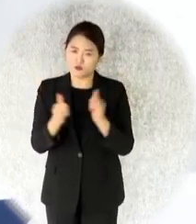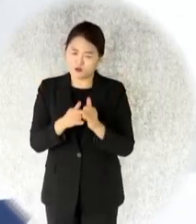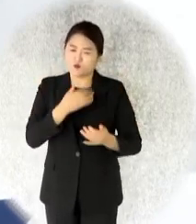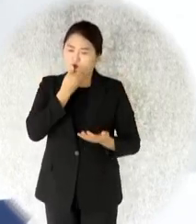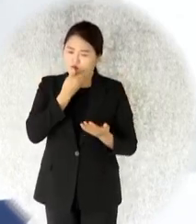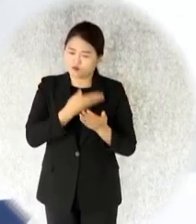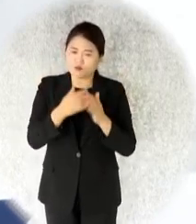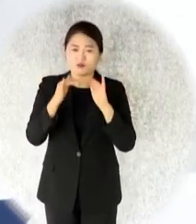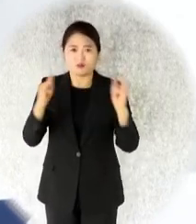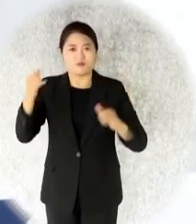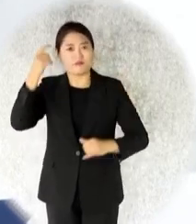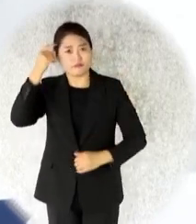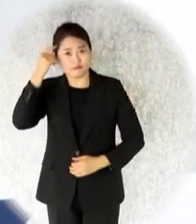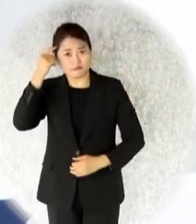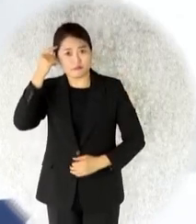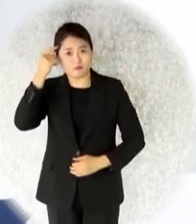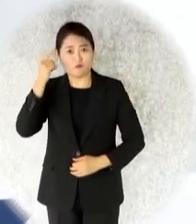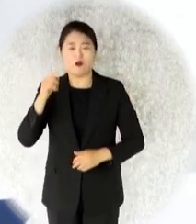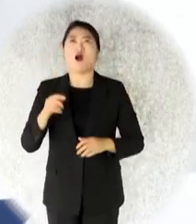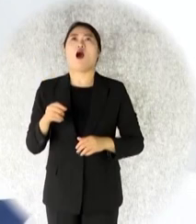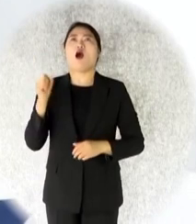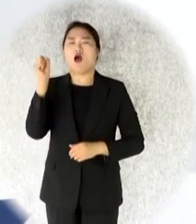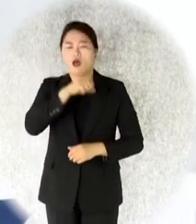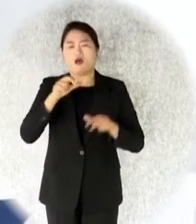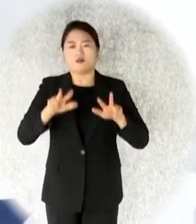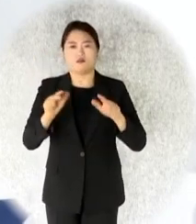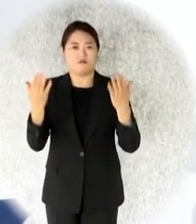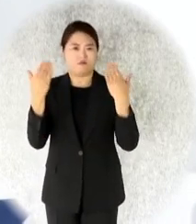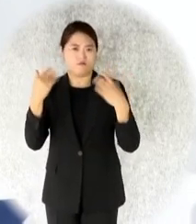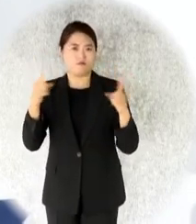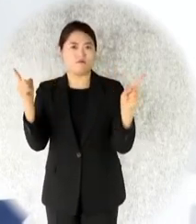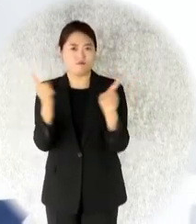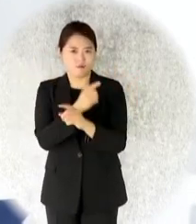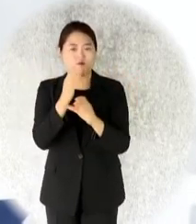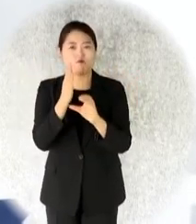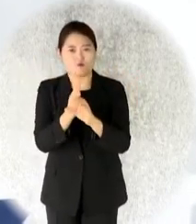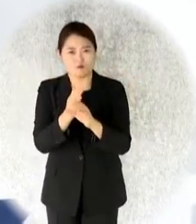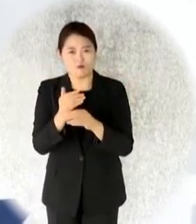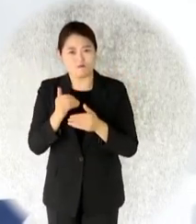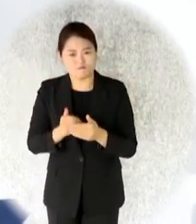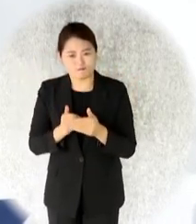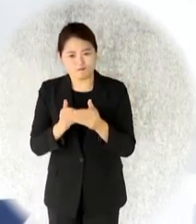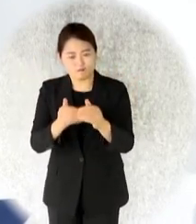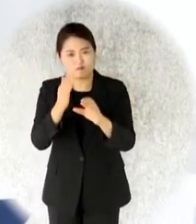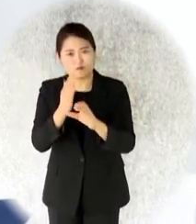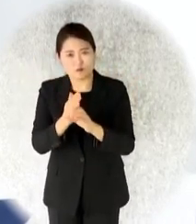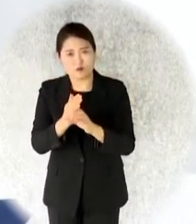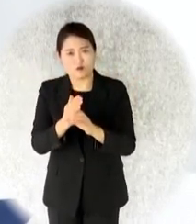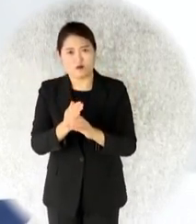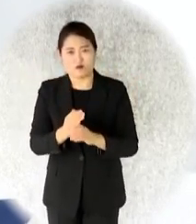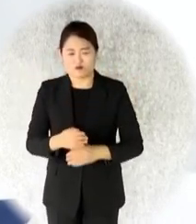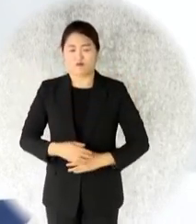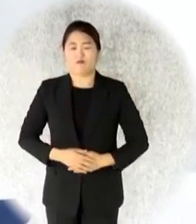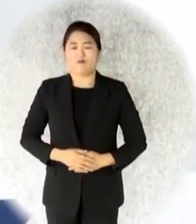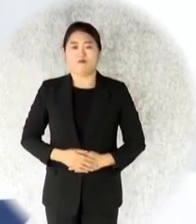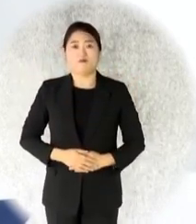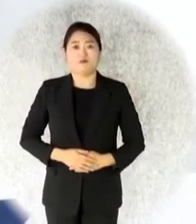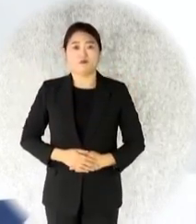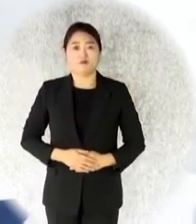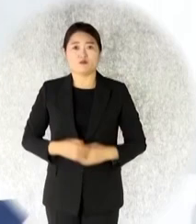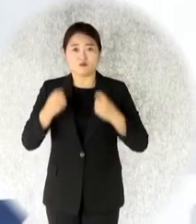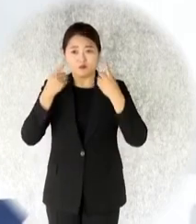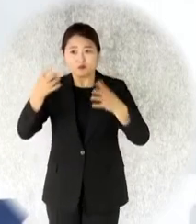학교가 다 뛰고 있다고 빨리 바꾸지 못해 그동안 미안했다고 말해야 합니다